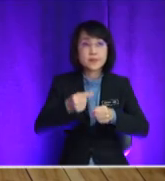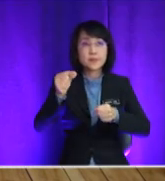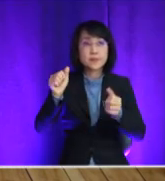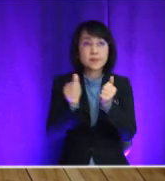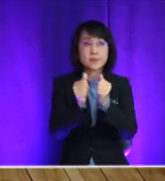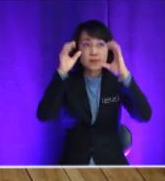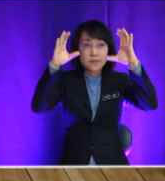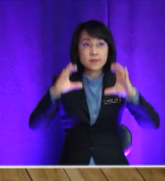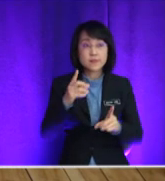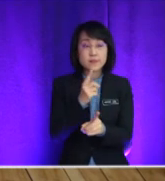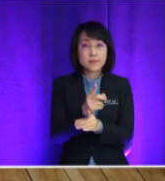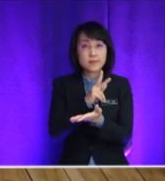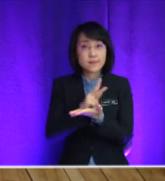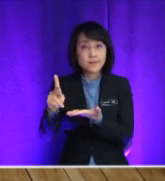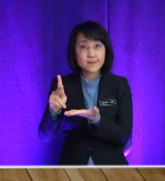kemas